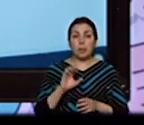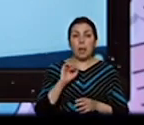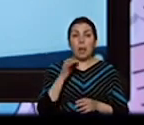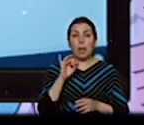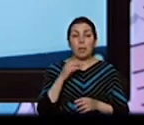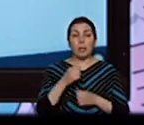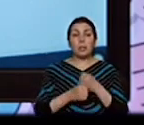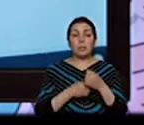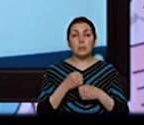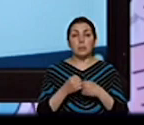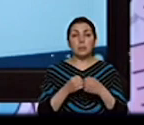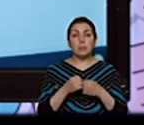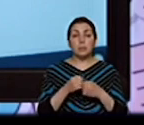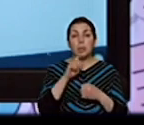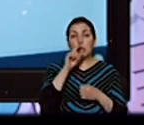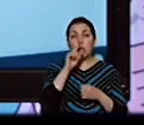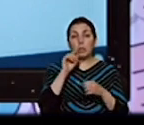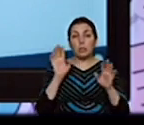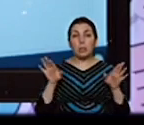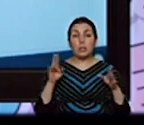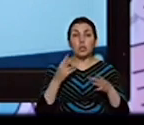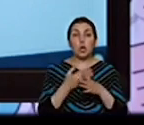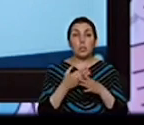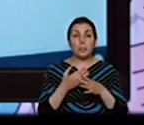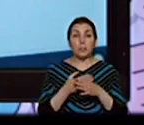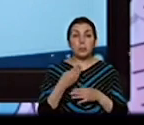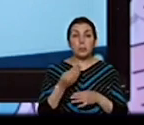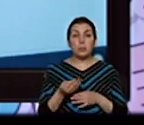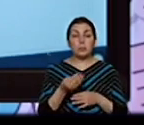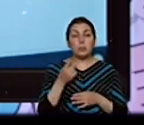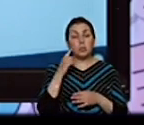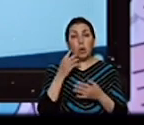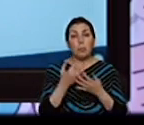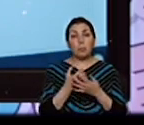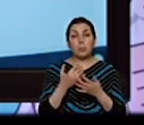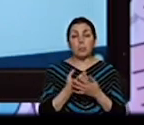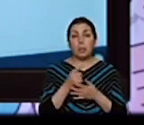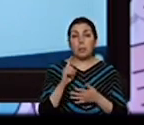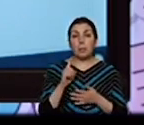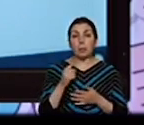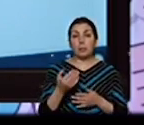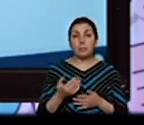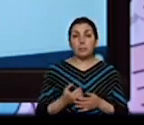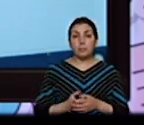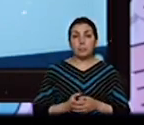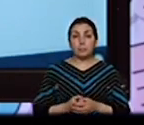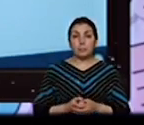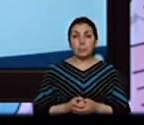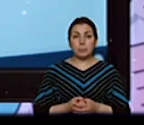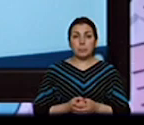ayiq voy bilan qarg'a voyga yordamlashing. Qani topishmoqning javobi nima ekan?